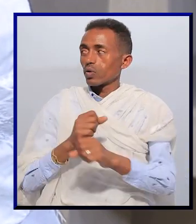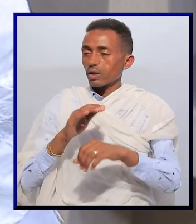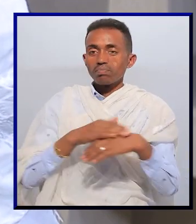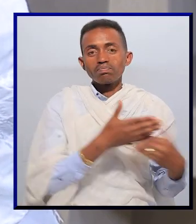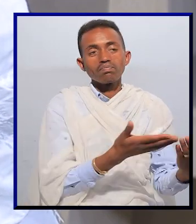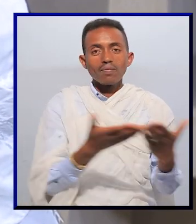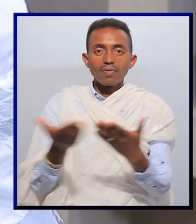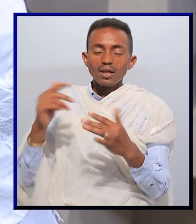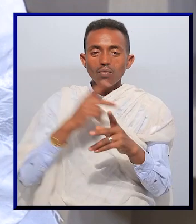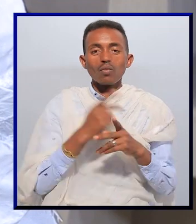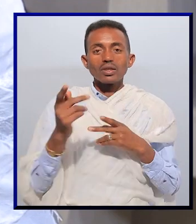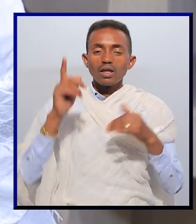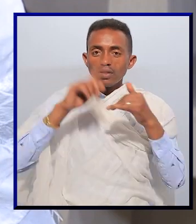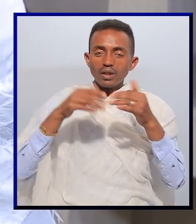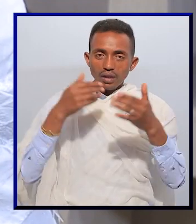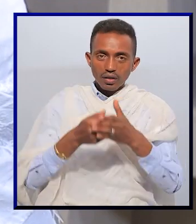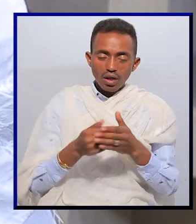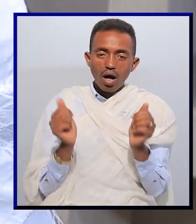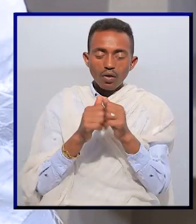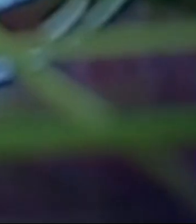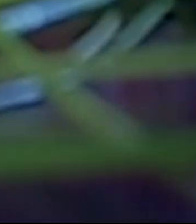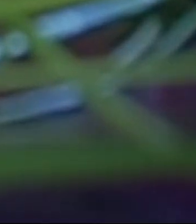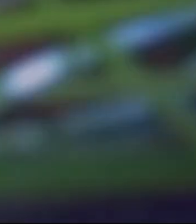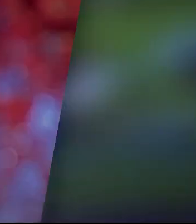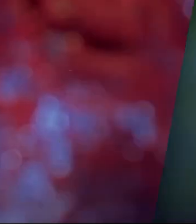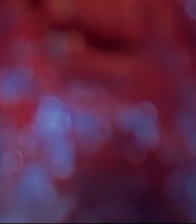ቀርበናል። እስከ መርሃ ግብራችን ፍጻሜ ድረስ አብራችሁን ቆዩ።